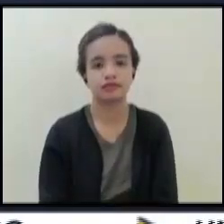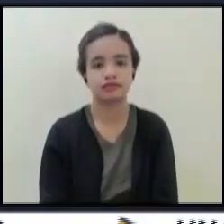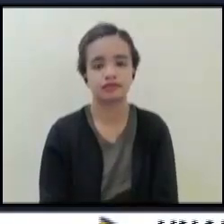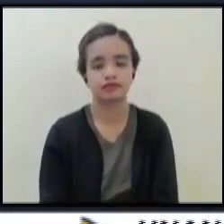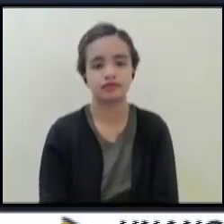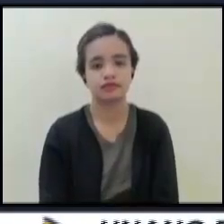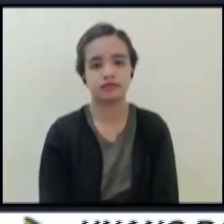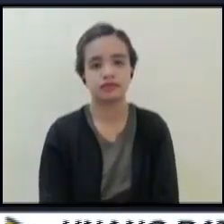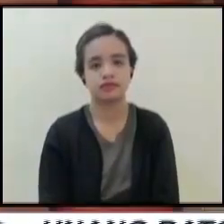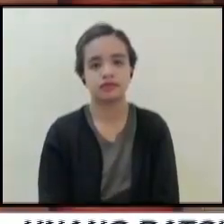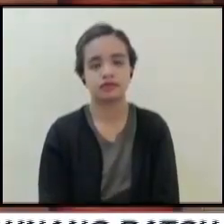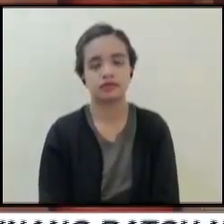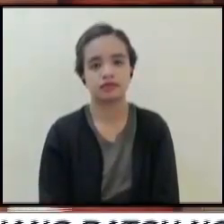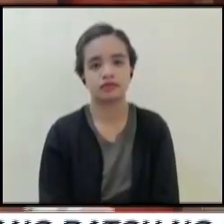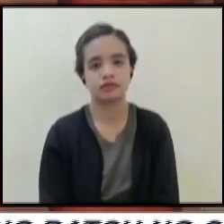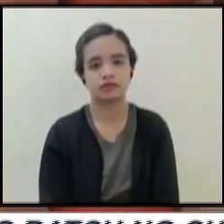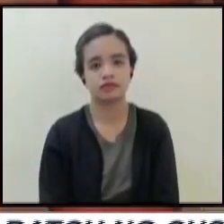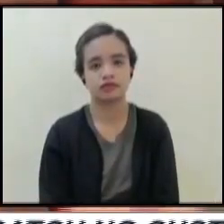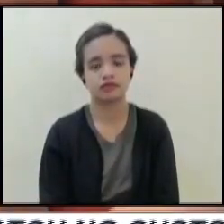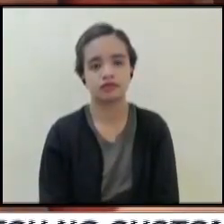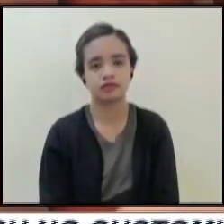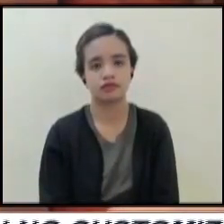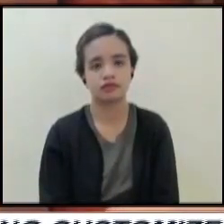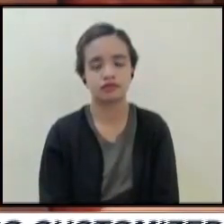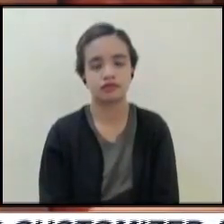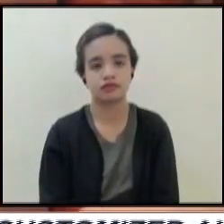Pardilla para sa Pambansang TV sa Bagong Pilipinas.